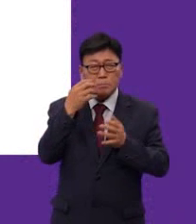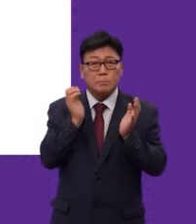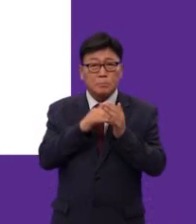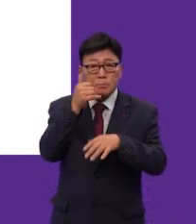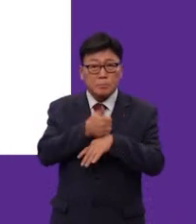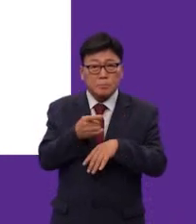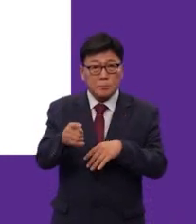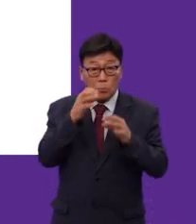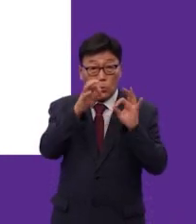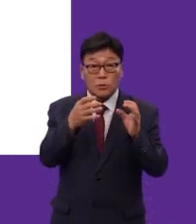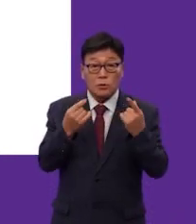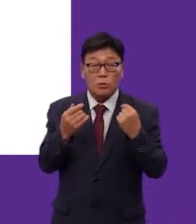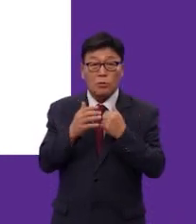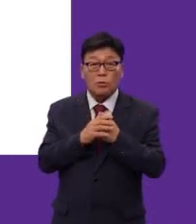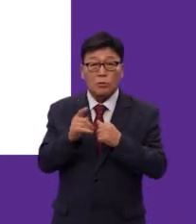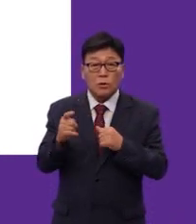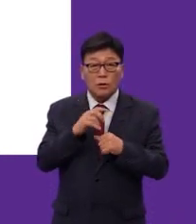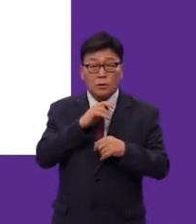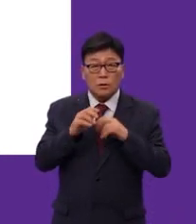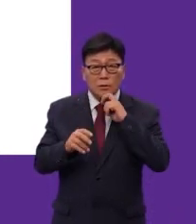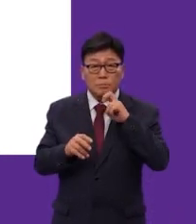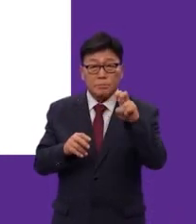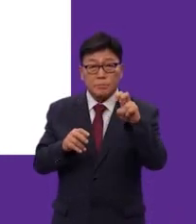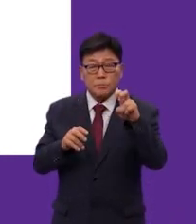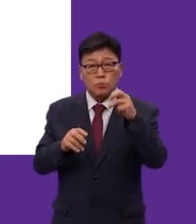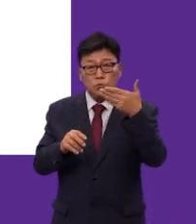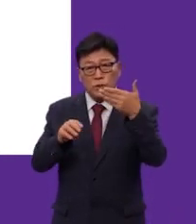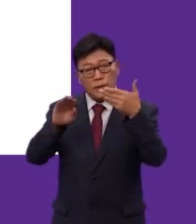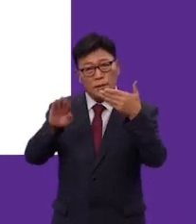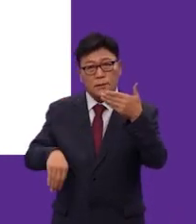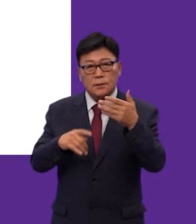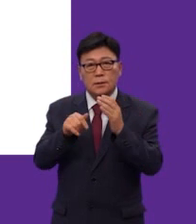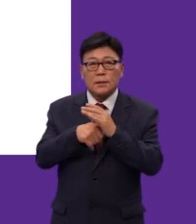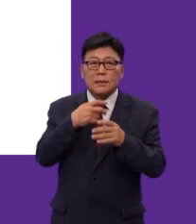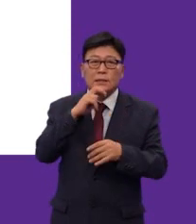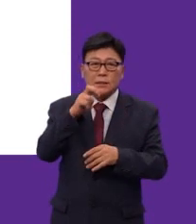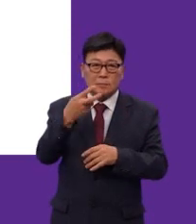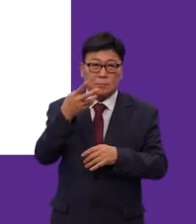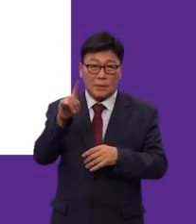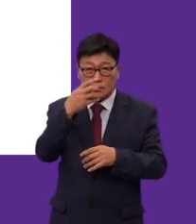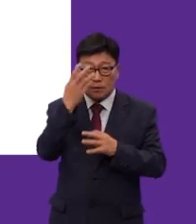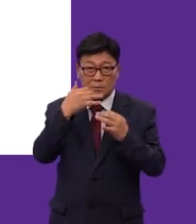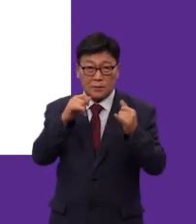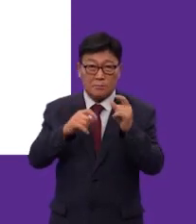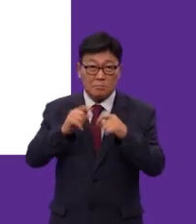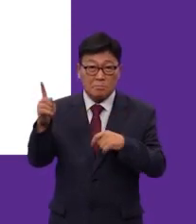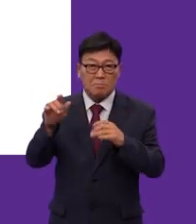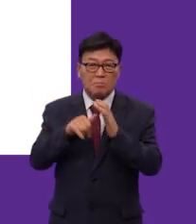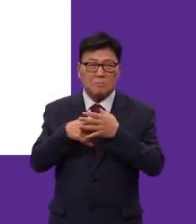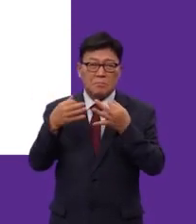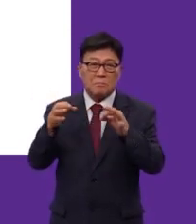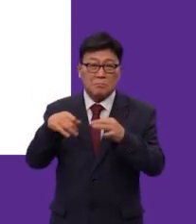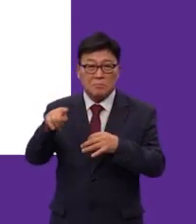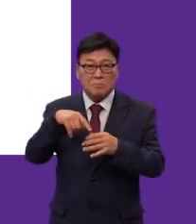자료로는 보시는 바와 같이 만 29세 이하에서 특히나 20대 청년들에게서 금융 실패